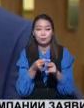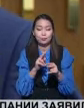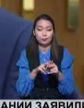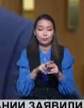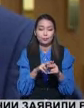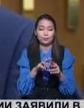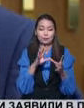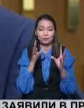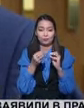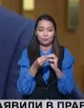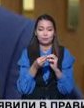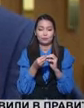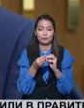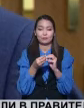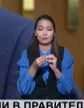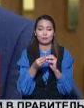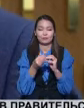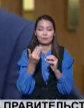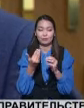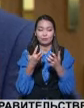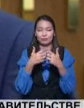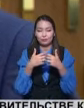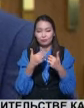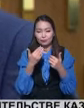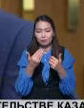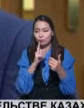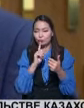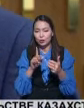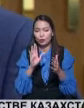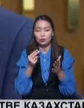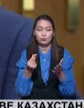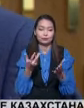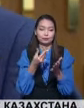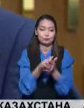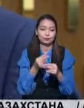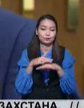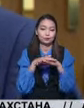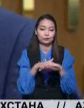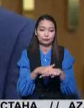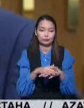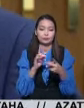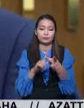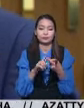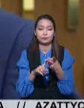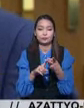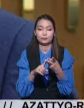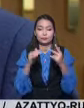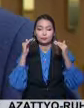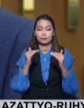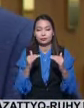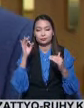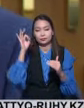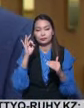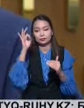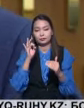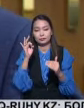на их самих. То есть они рассчитывают их, по итогу месяца перечисляют бюджет и фонды. Также, во-вторых, это снижение ставок